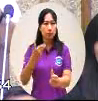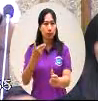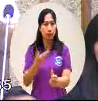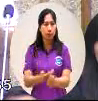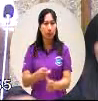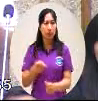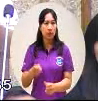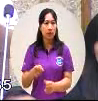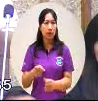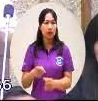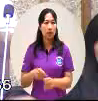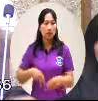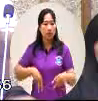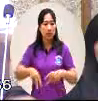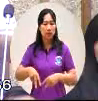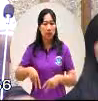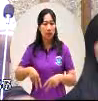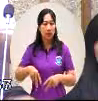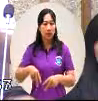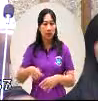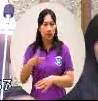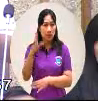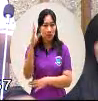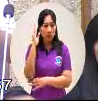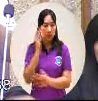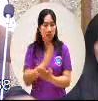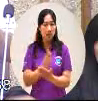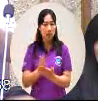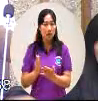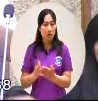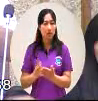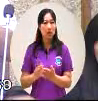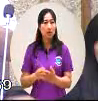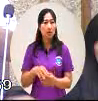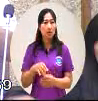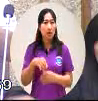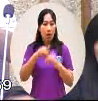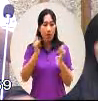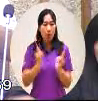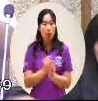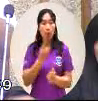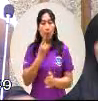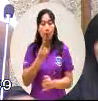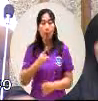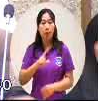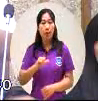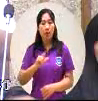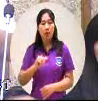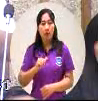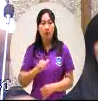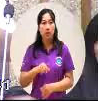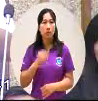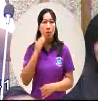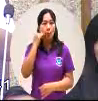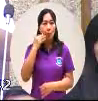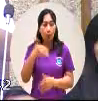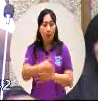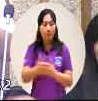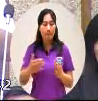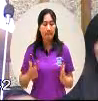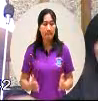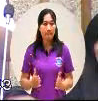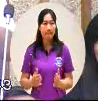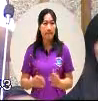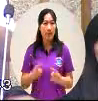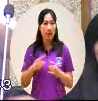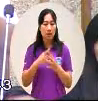那个所谓的行政人员，这行政人员就包含老师了，主语老师，一个班30个以上的话，有15个主语老师